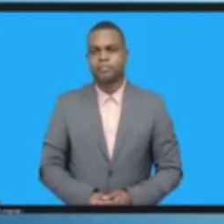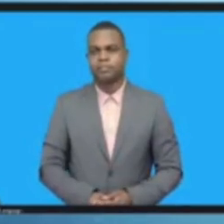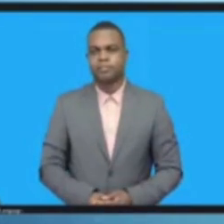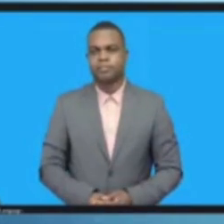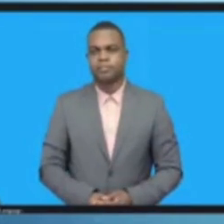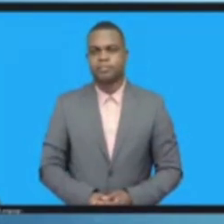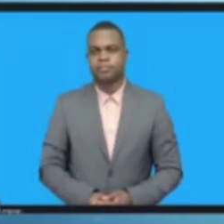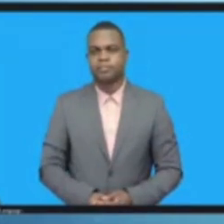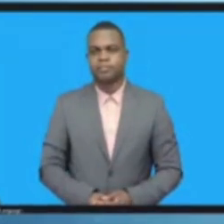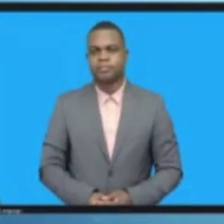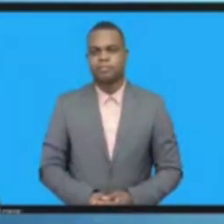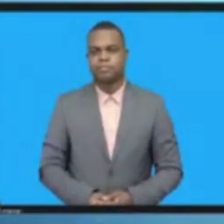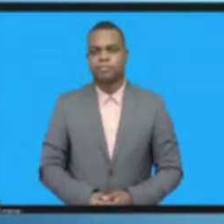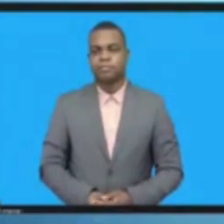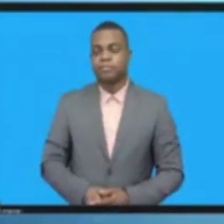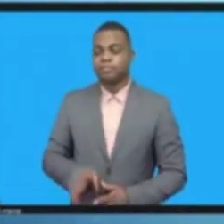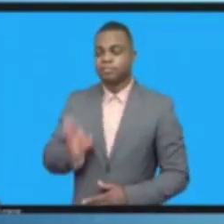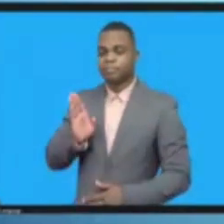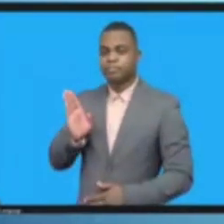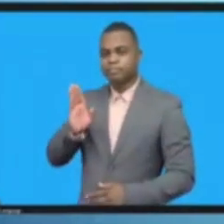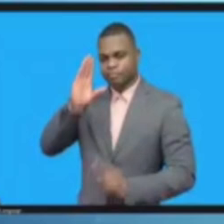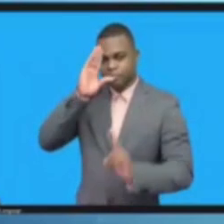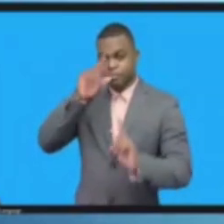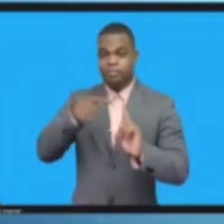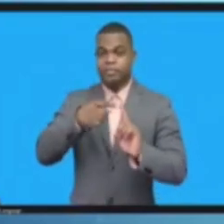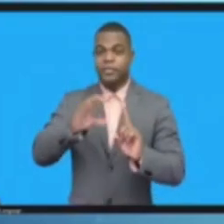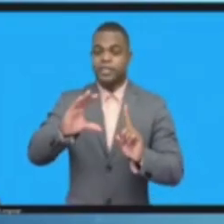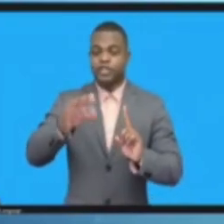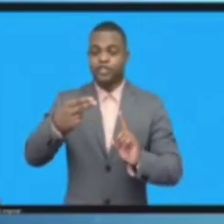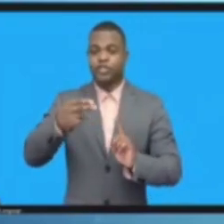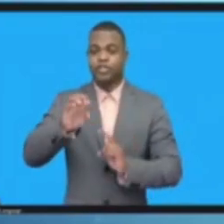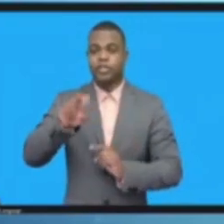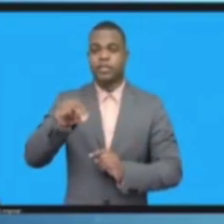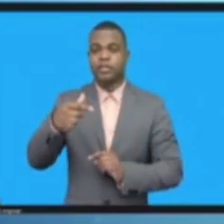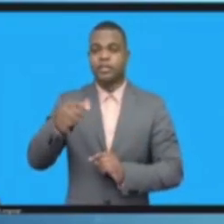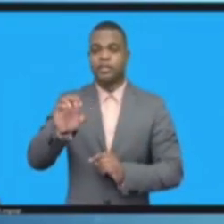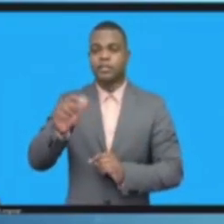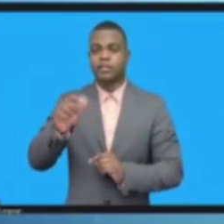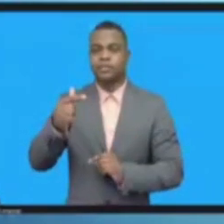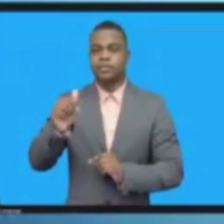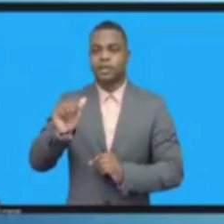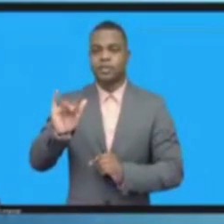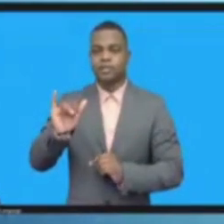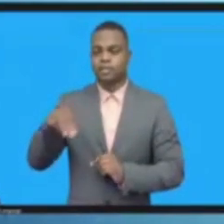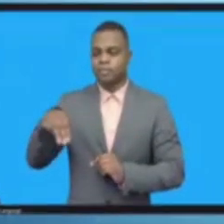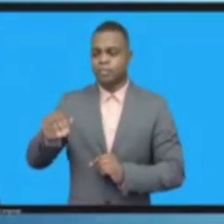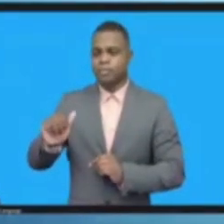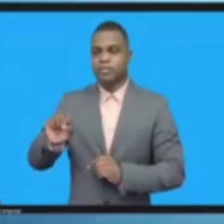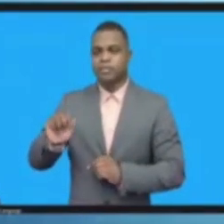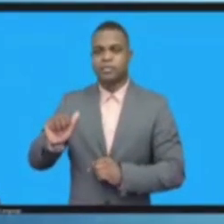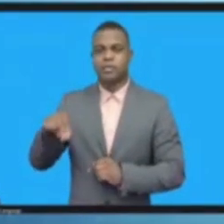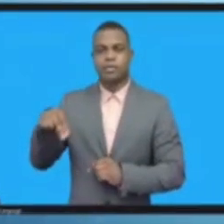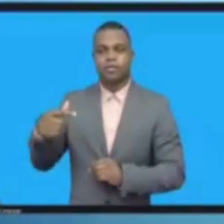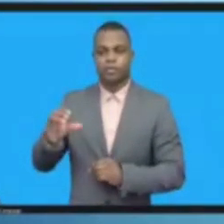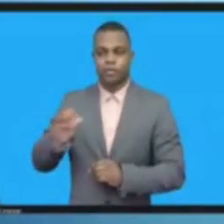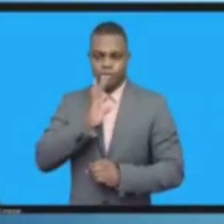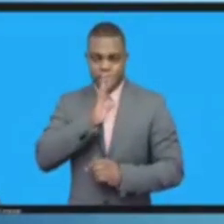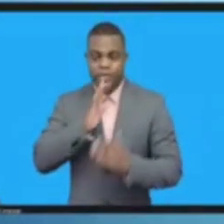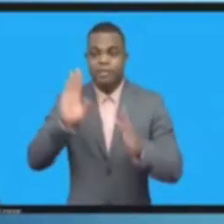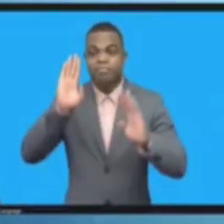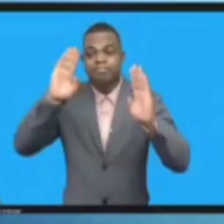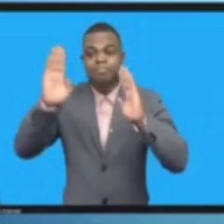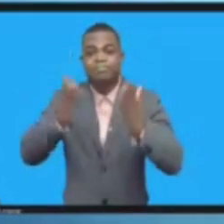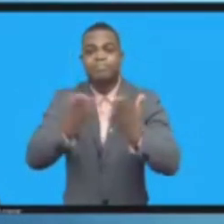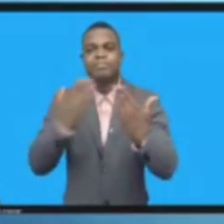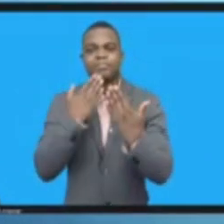Merci infiniment. D'emblée, j'aimerais inviter tous les intervenants de la session d'ouverture à